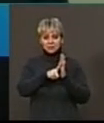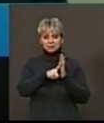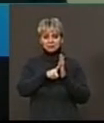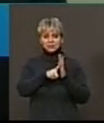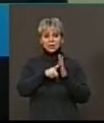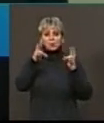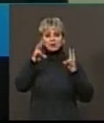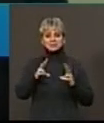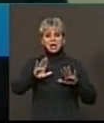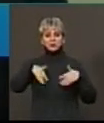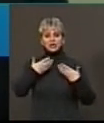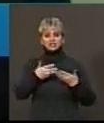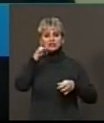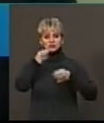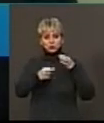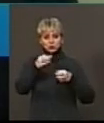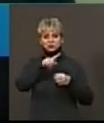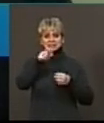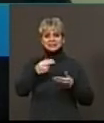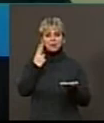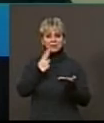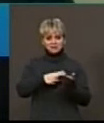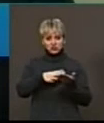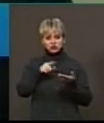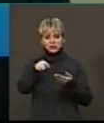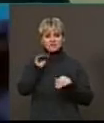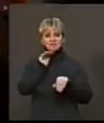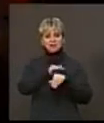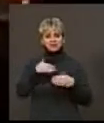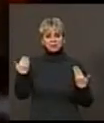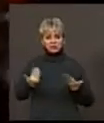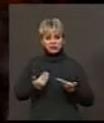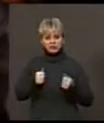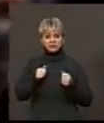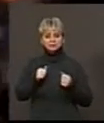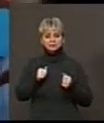127 пострадавших обратились в суд за подтверждением факта проживания.